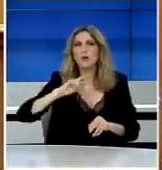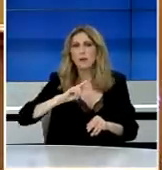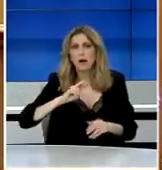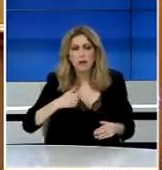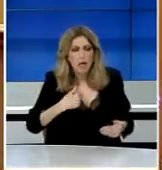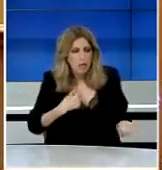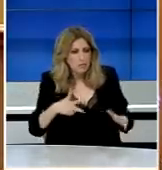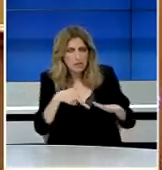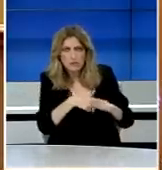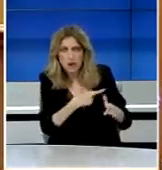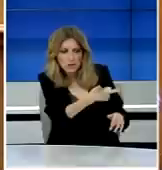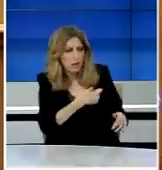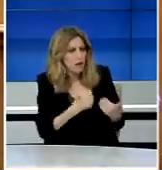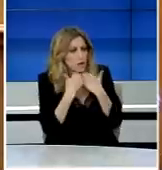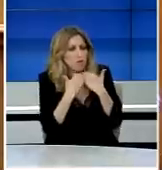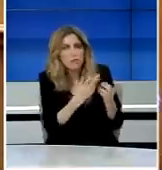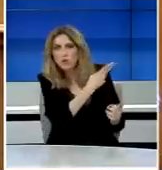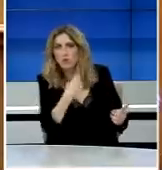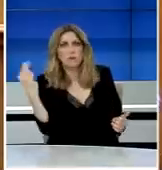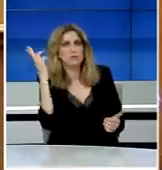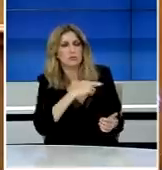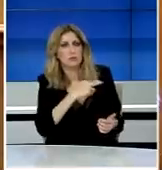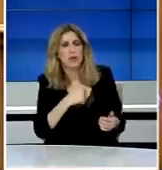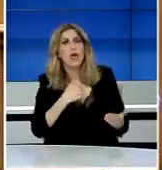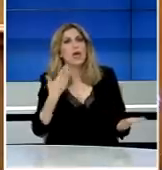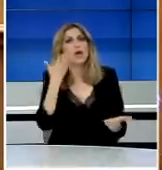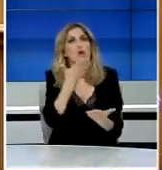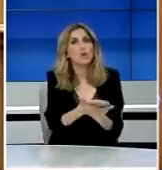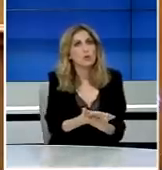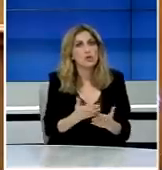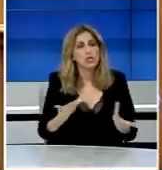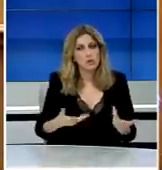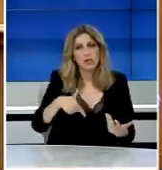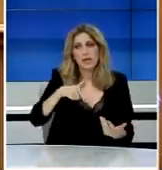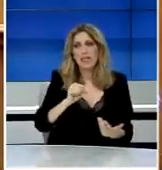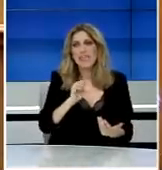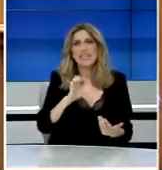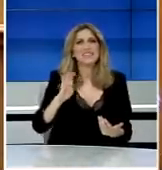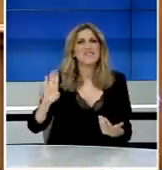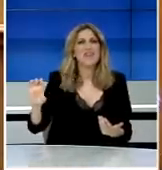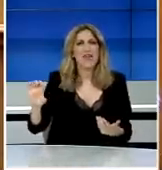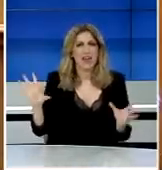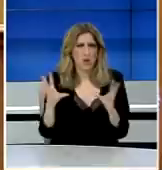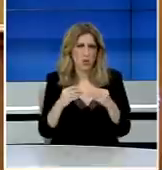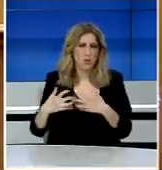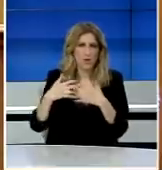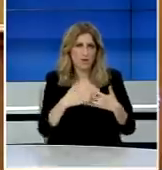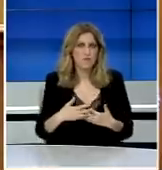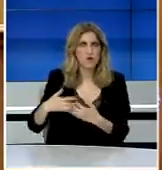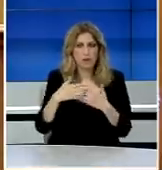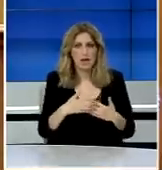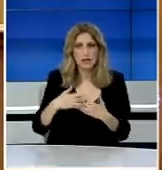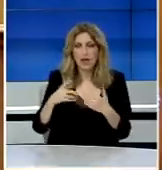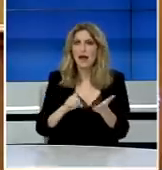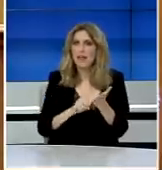πρόταση της ΓΕΣΕΒΕ να γίνει συζήτηση, ειδική συνεδρίαση των Επιτροπών Παραγωγής Εμπορίου και Οικονομικών